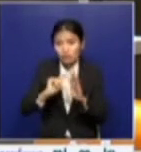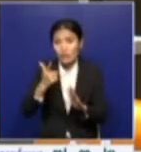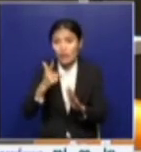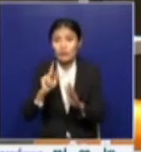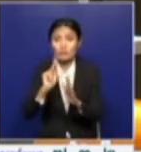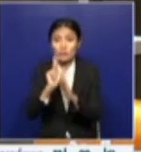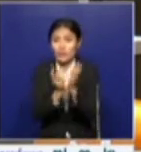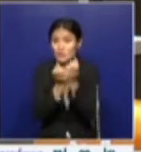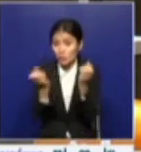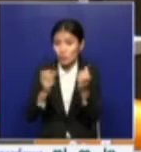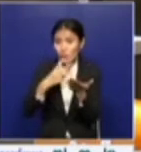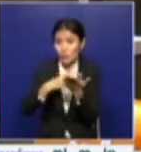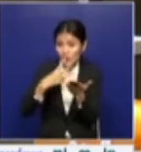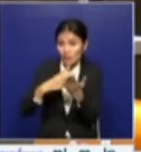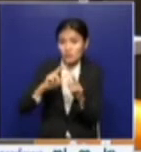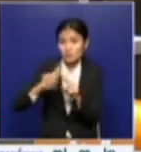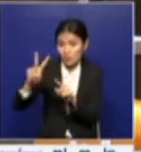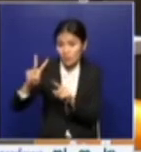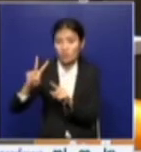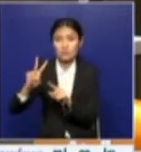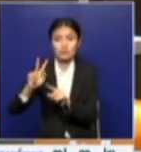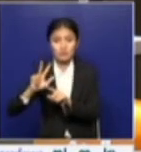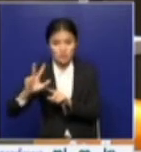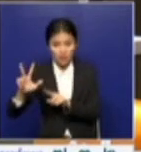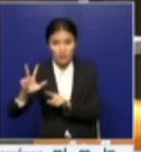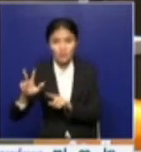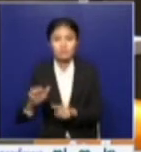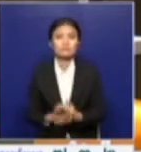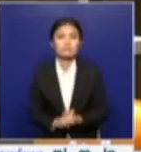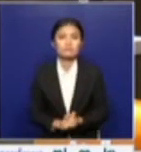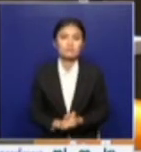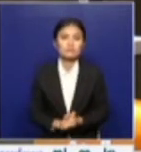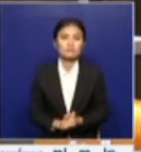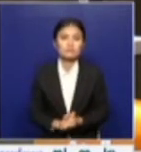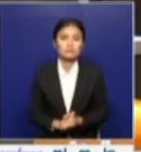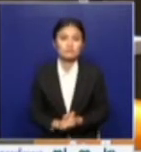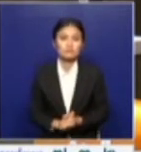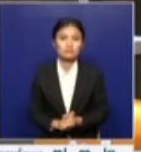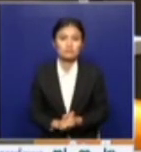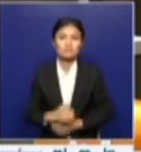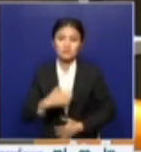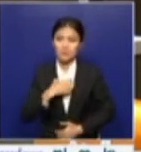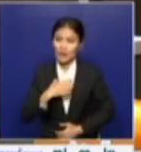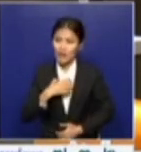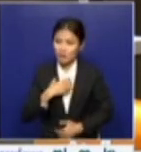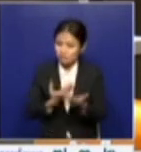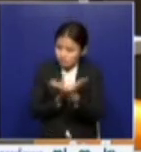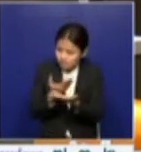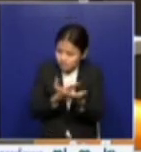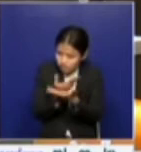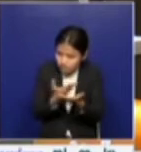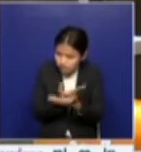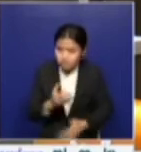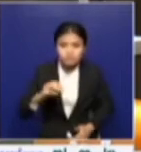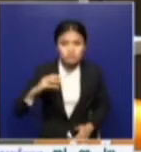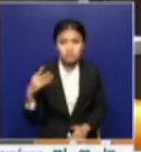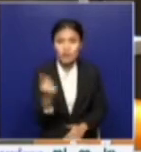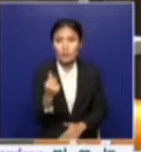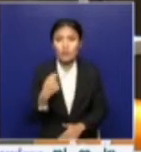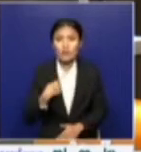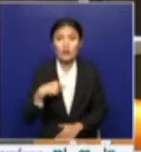ที่ 3ทั้งนี้เพื่อให้เกิดความรวดเร็วเกิดกระบวนการในการสรรหาสสร